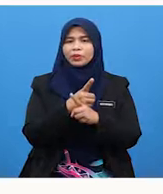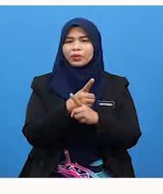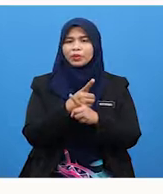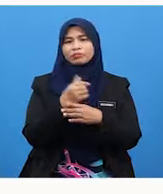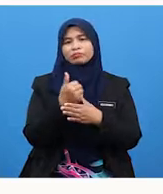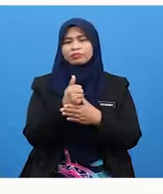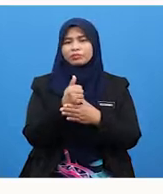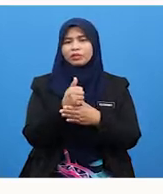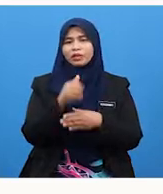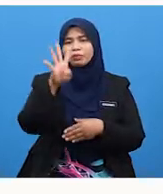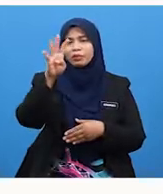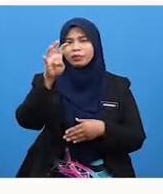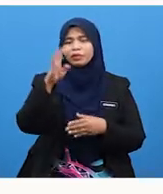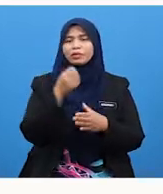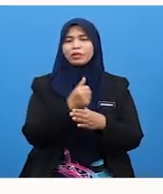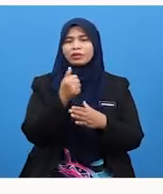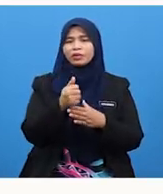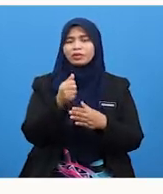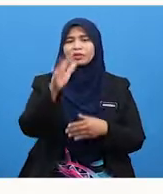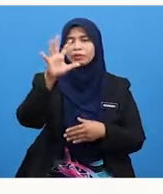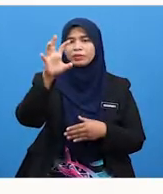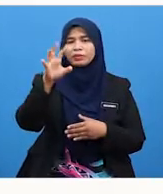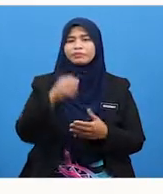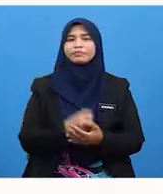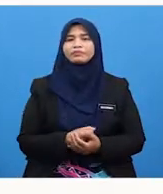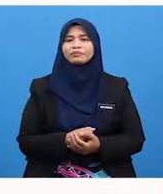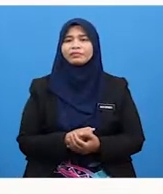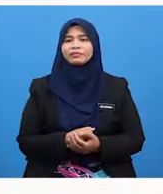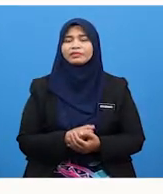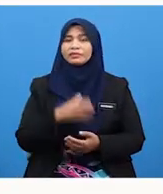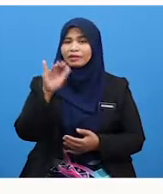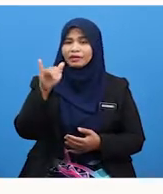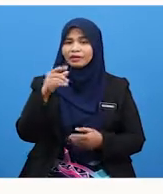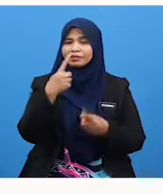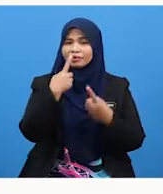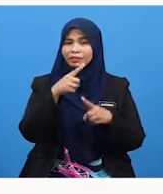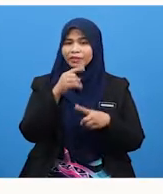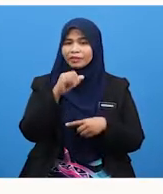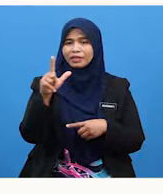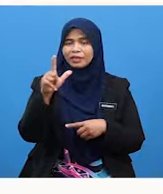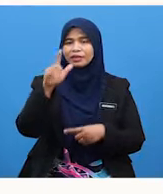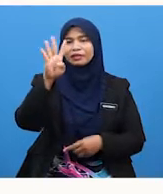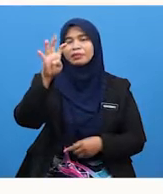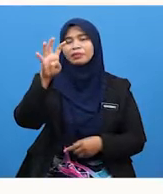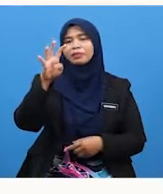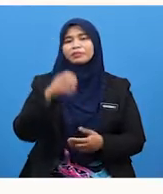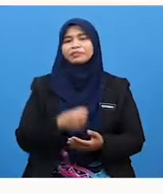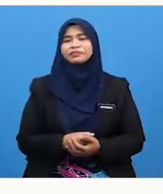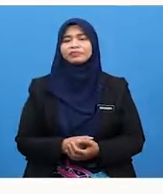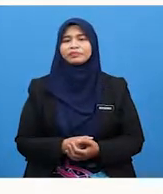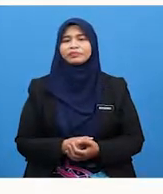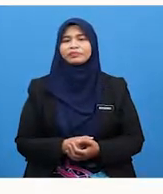40 ataupun nombor 50. Ya, jawapannya 40.